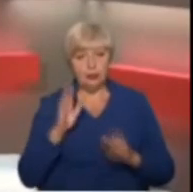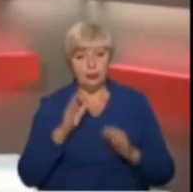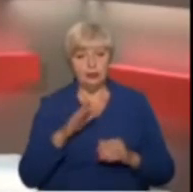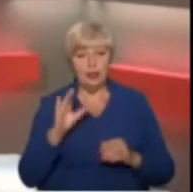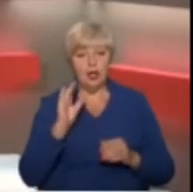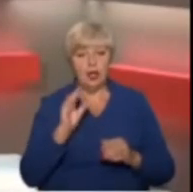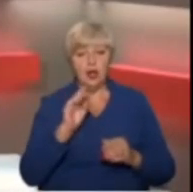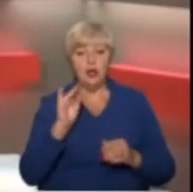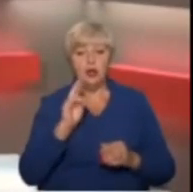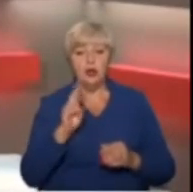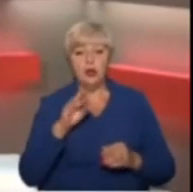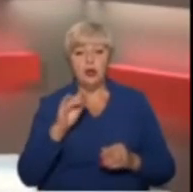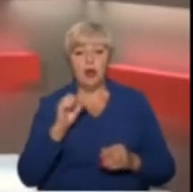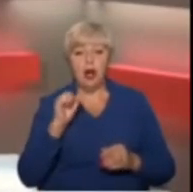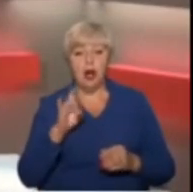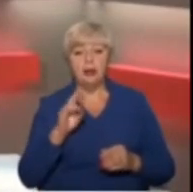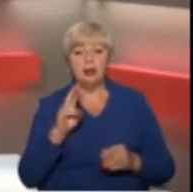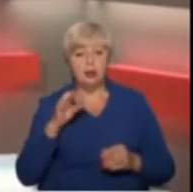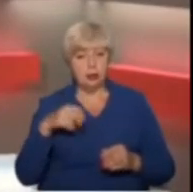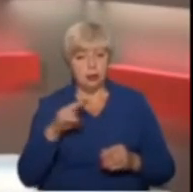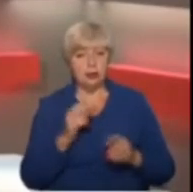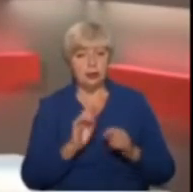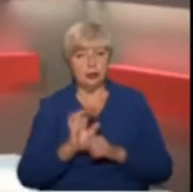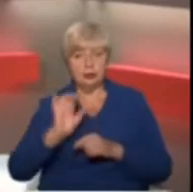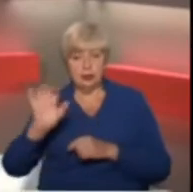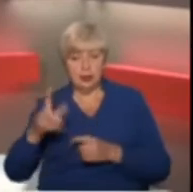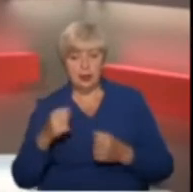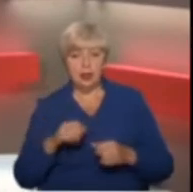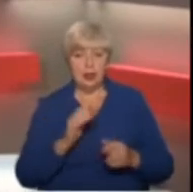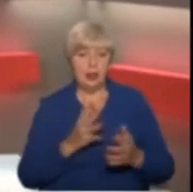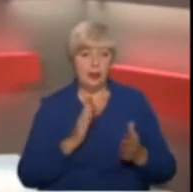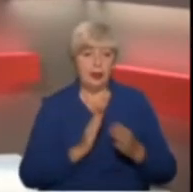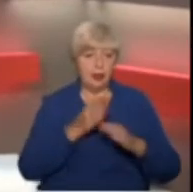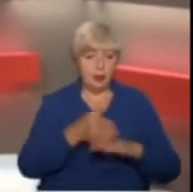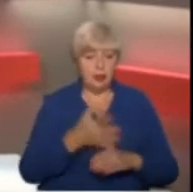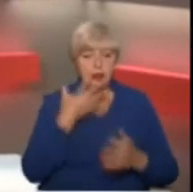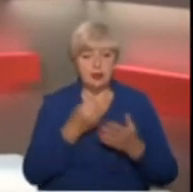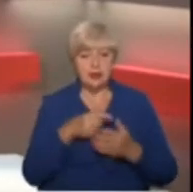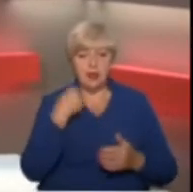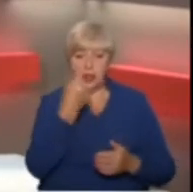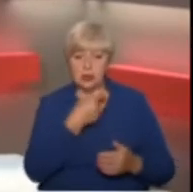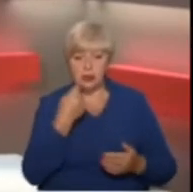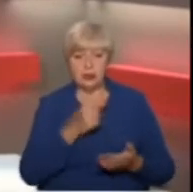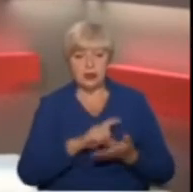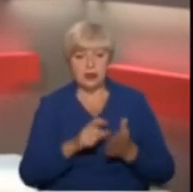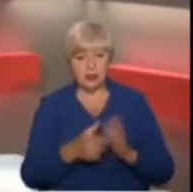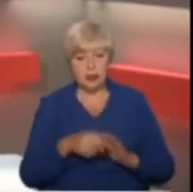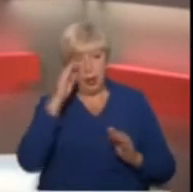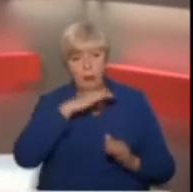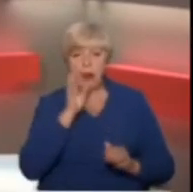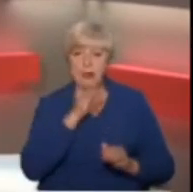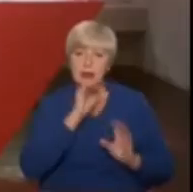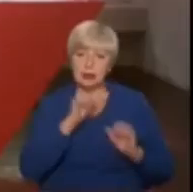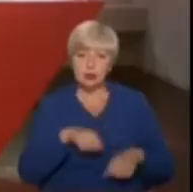куди будуть наводити телефоном, і після того переходити в свій особистий кабінет. У своєму особистому кабінеті батьки можуть слідкувати за дитиною,